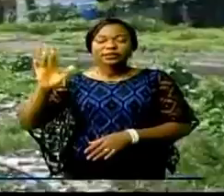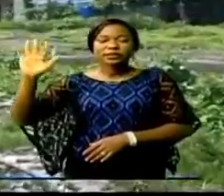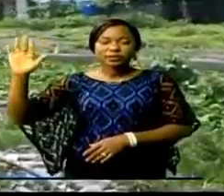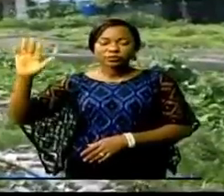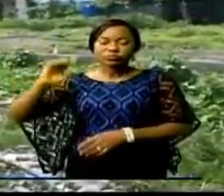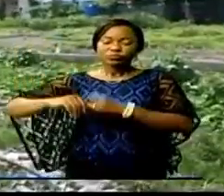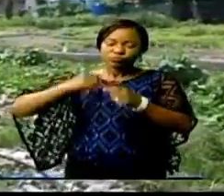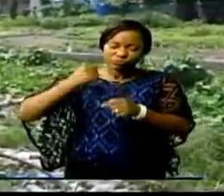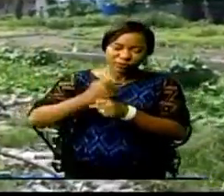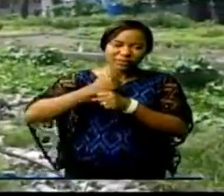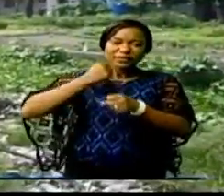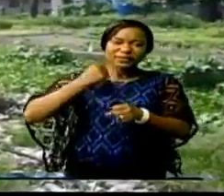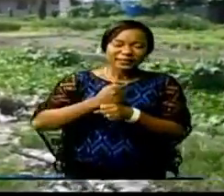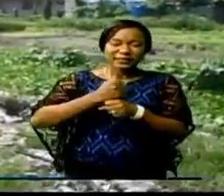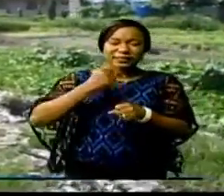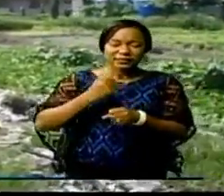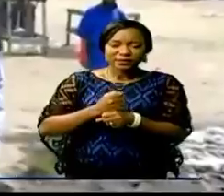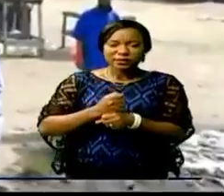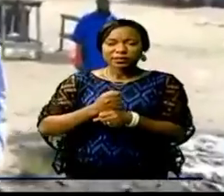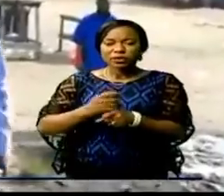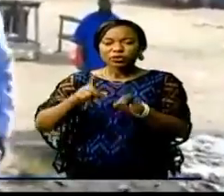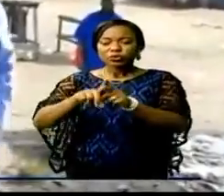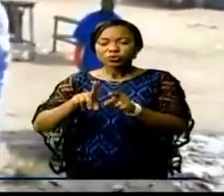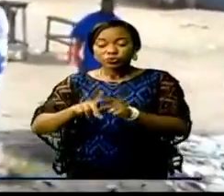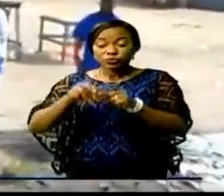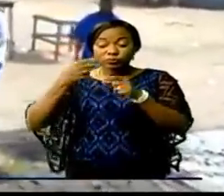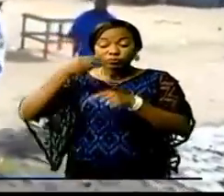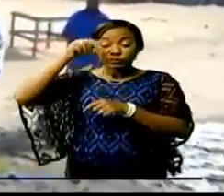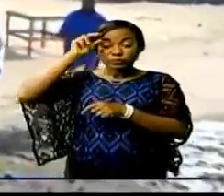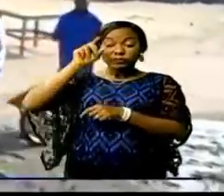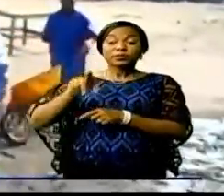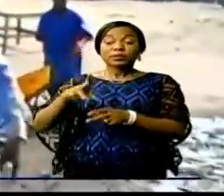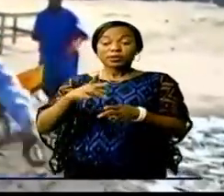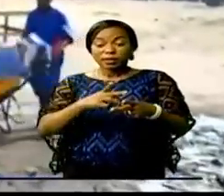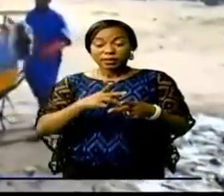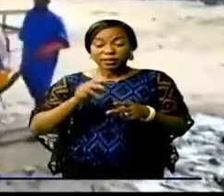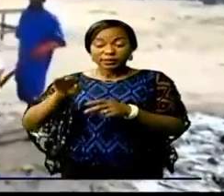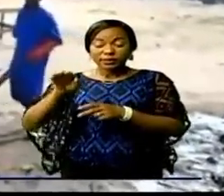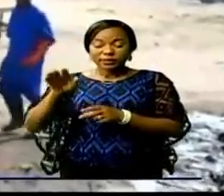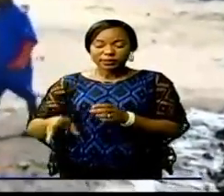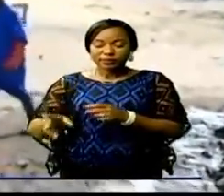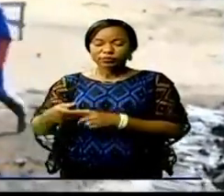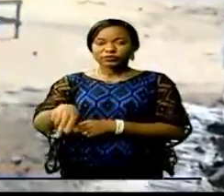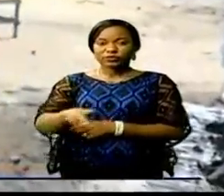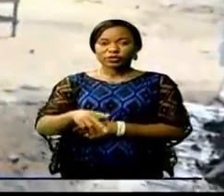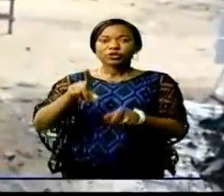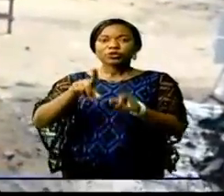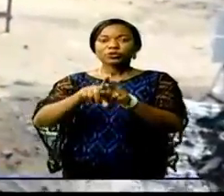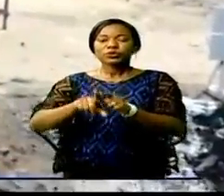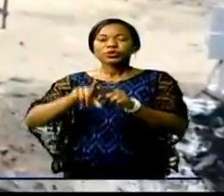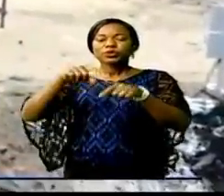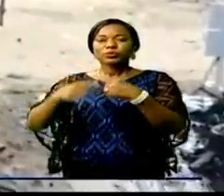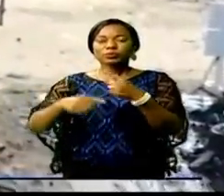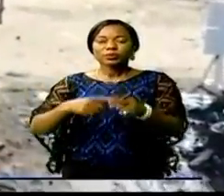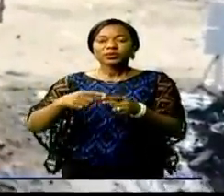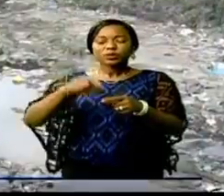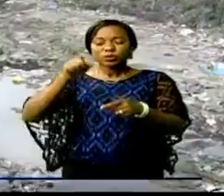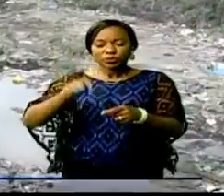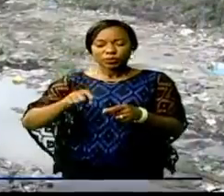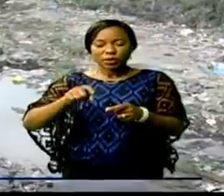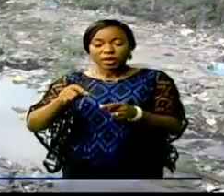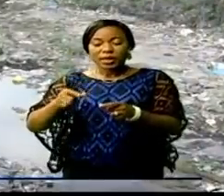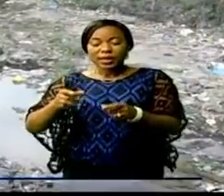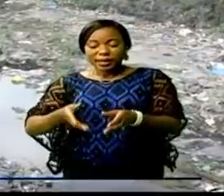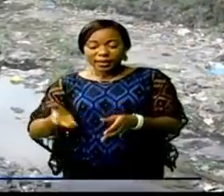train d'exécuter ces travaux sous l'œil vigilant du directeur provincial Alain Chimbalanga. Tout a commencé à la rivière Yolo au niveau